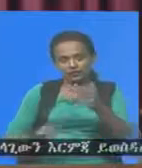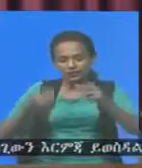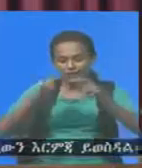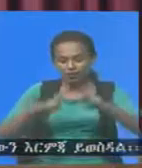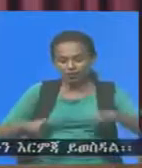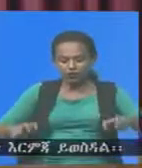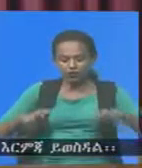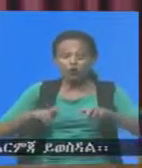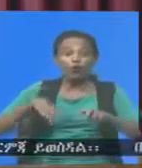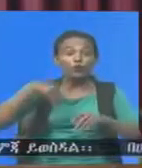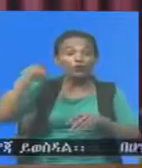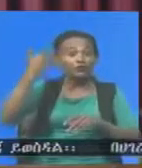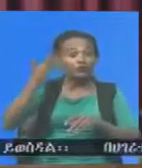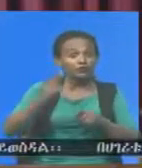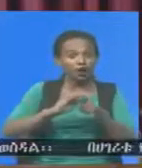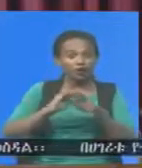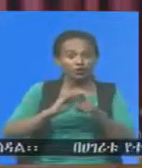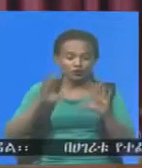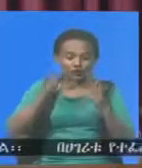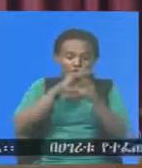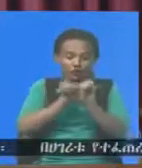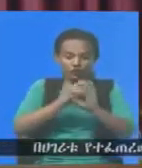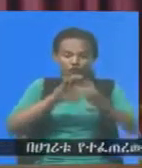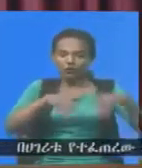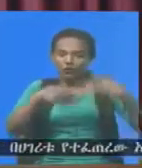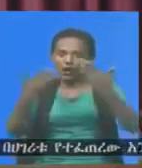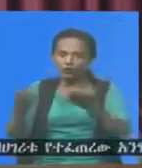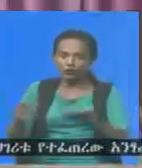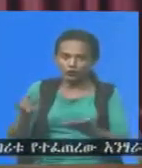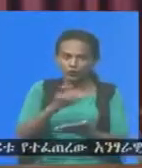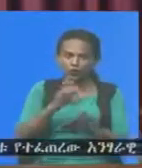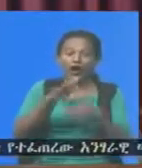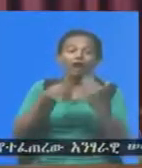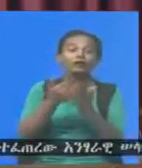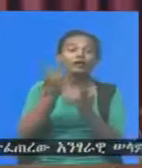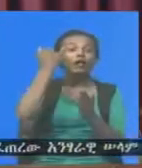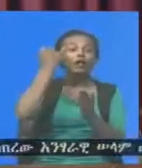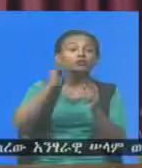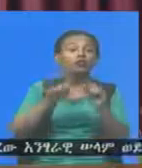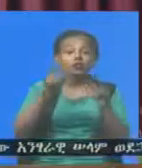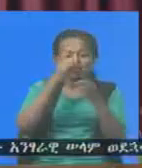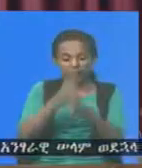ወደፊት ሙያተኞች ሲጨርሱት የሚያቀርቡት ቢሆንም አጠቃላይ